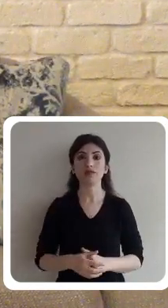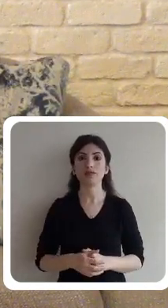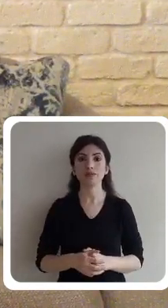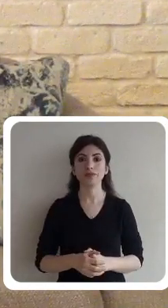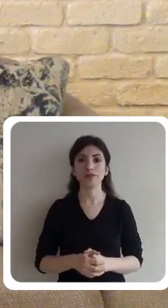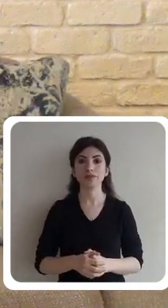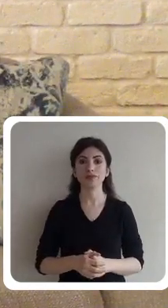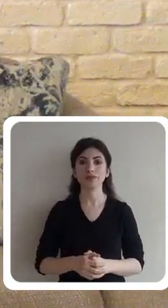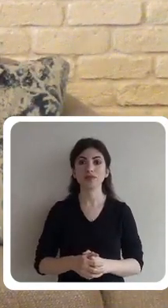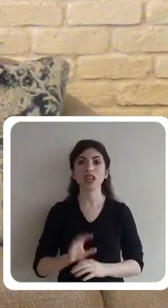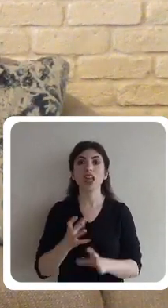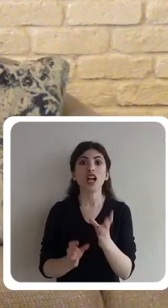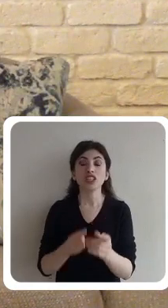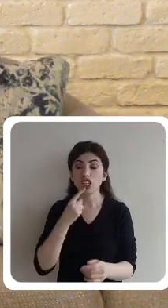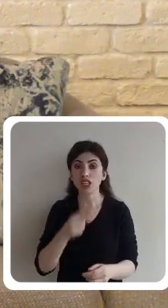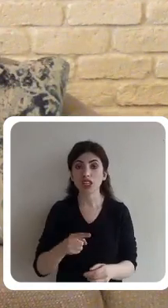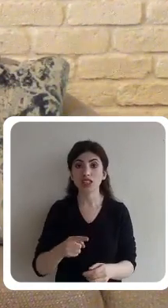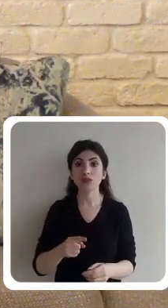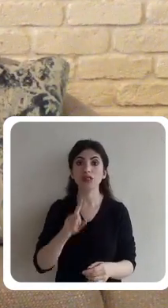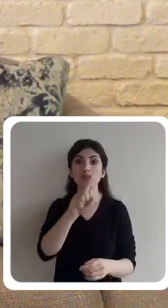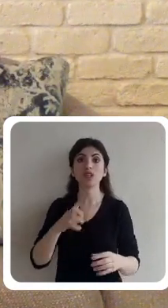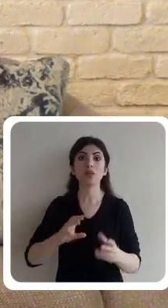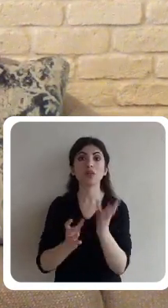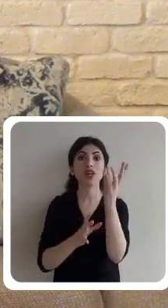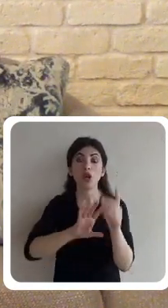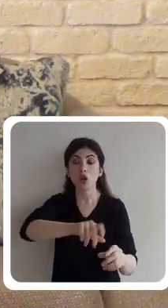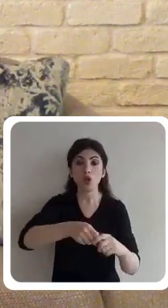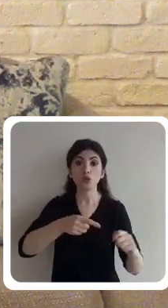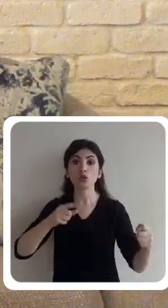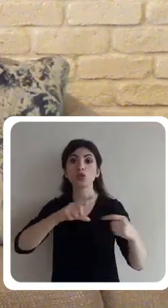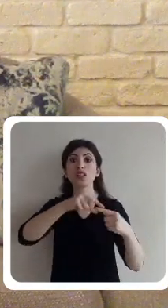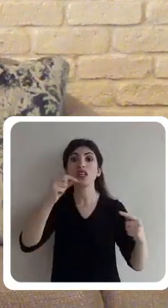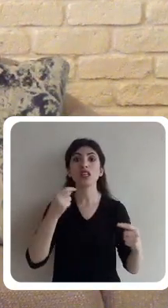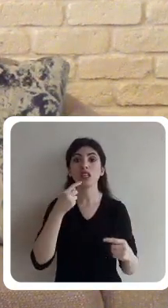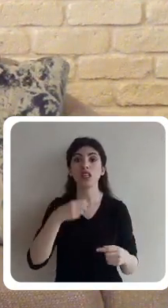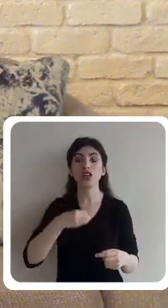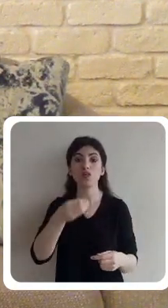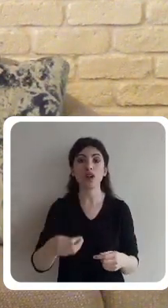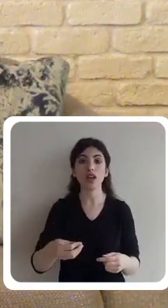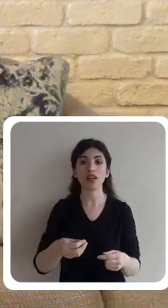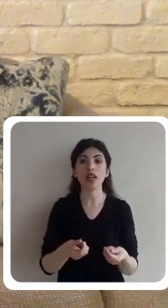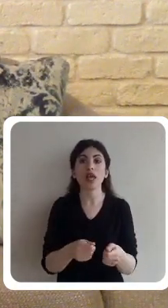çalıya. Çalıya demiş, bana bir çırpı ver, Bit Hatun'u kurtarayım.